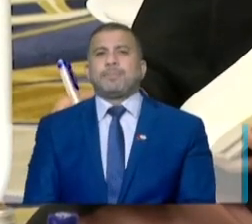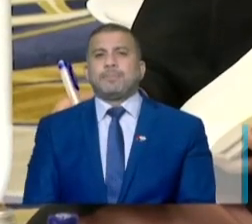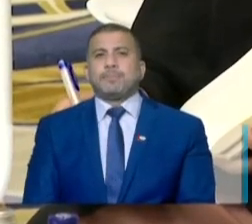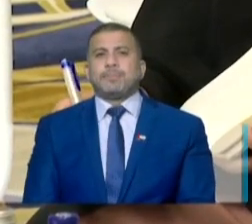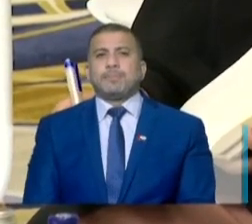فعاليه